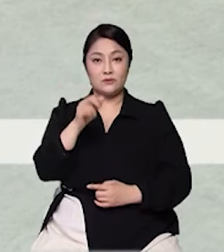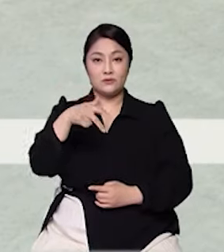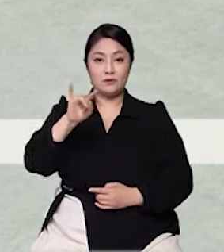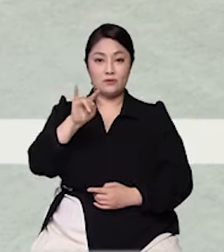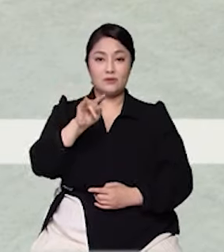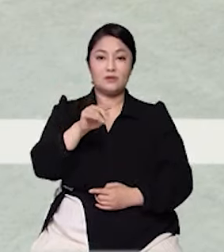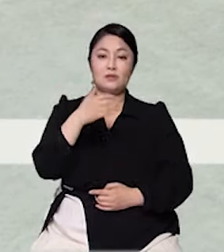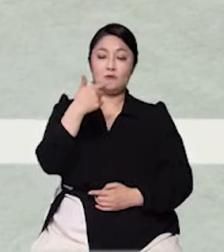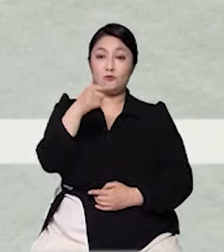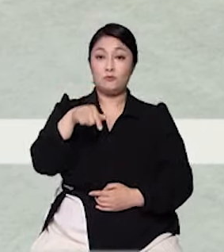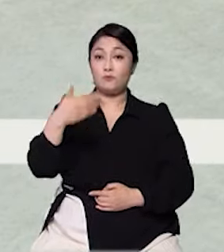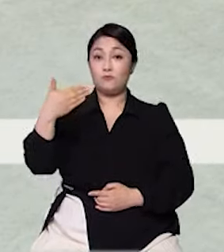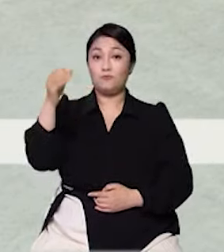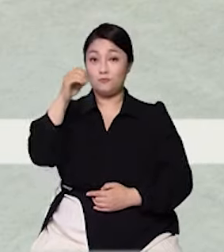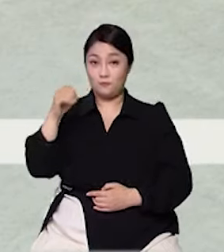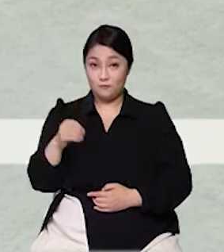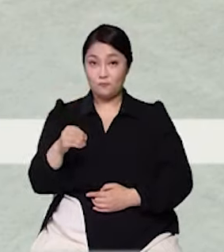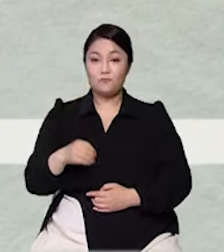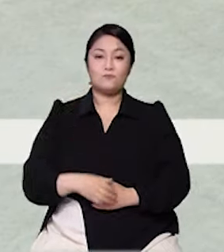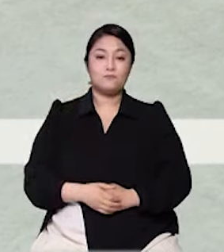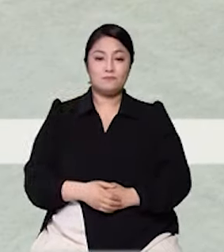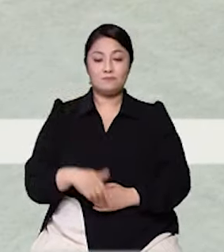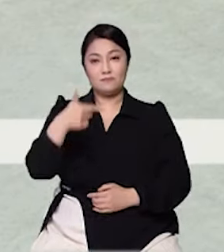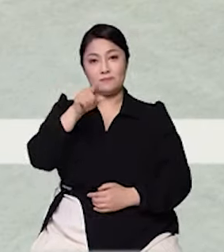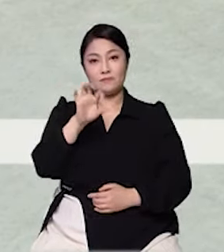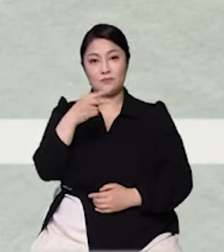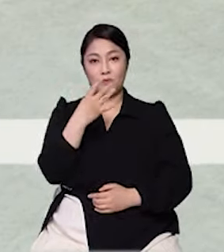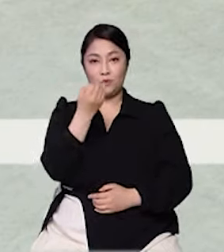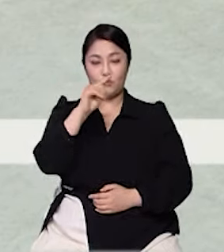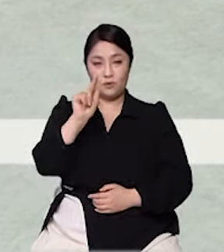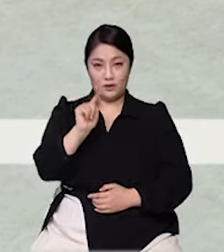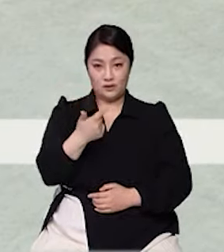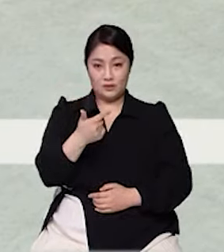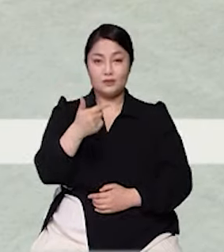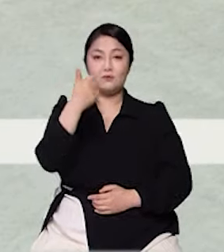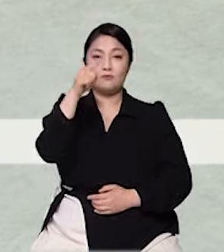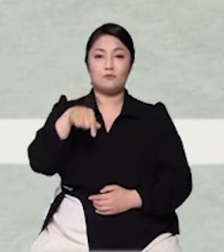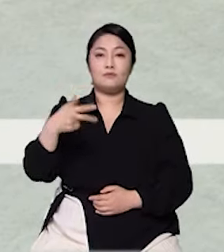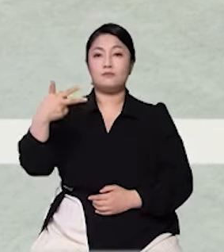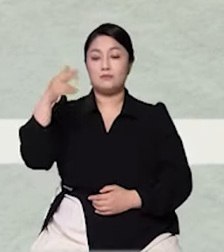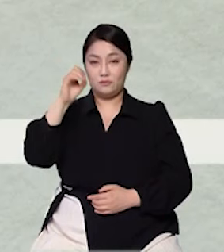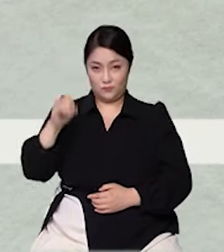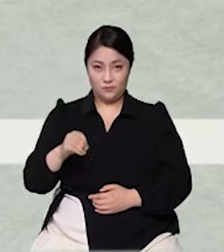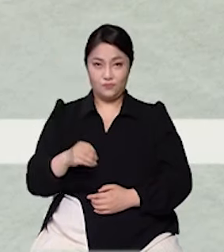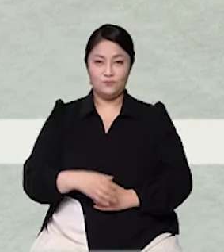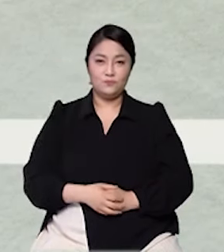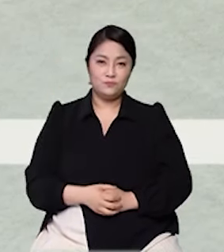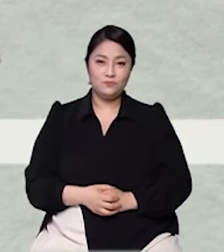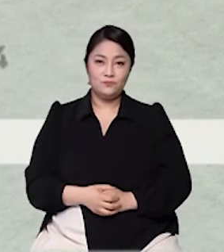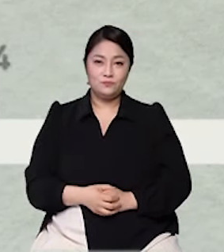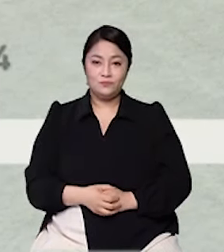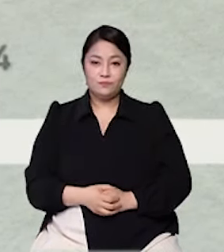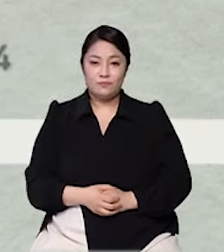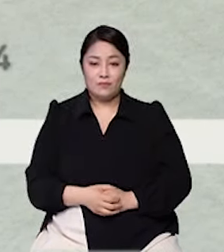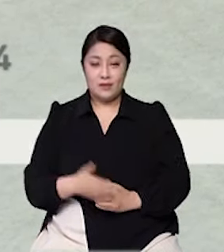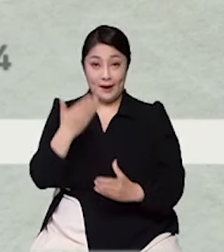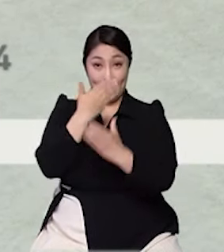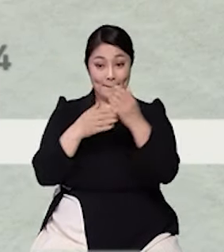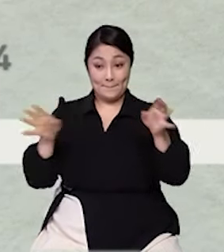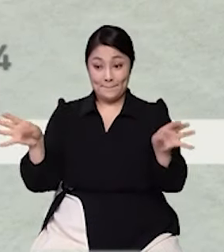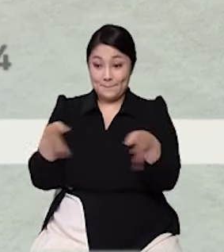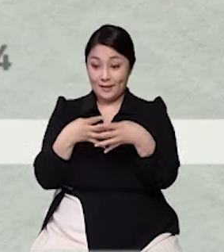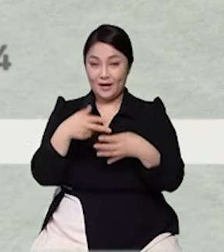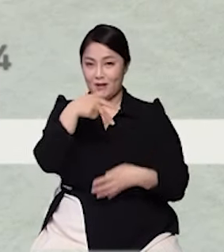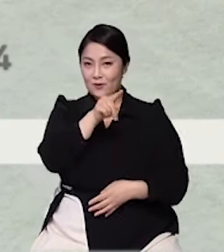전 광주교대 2대 총장 6.9% 강동완 전 조선대 총장 6.7% 였읍니다 단일화의 합이